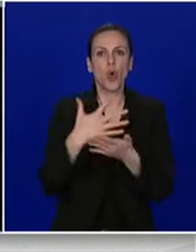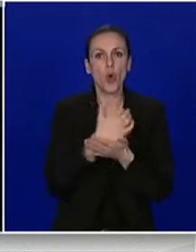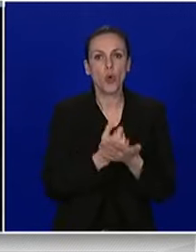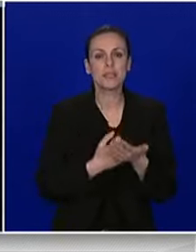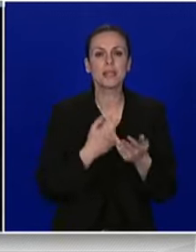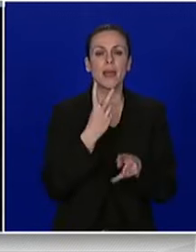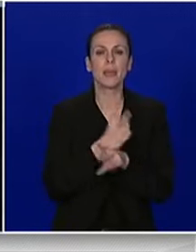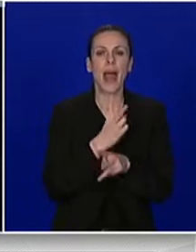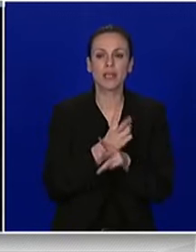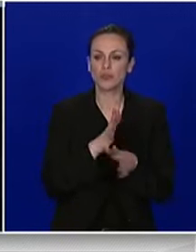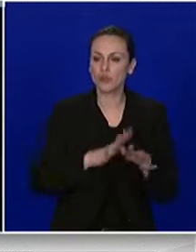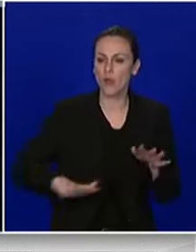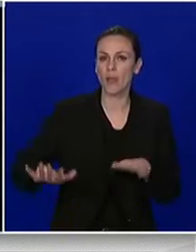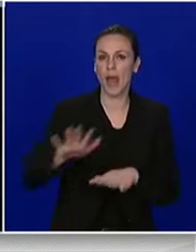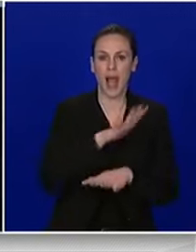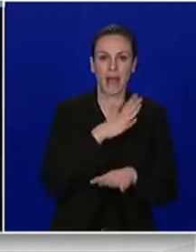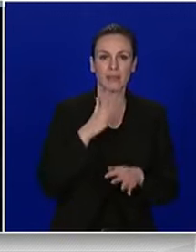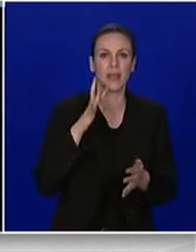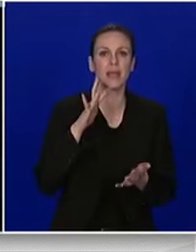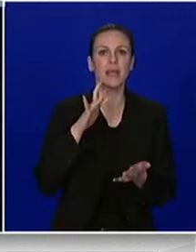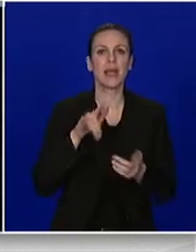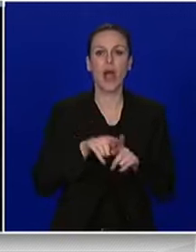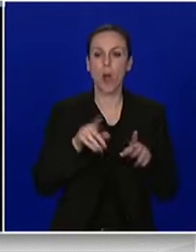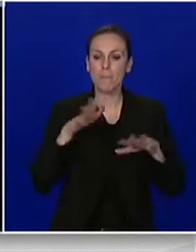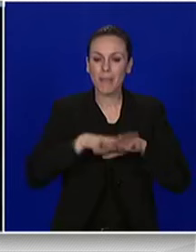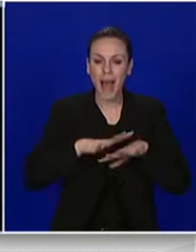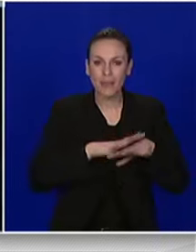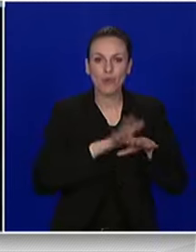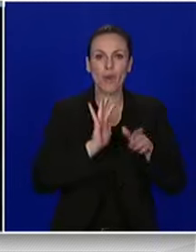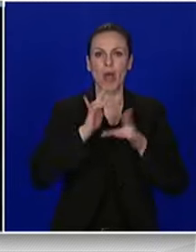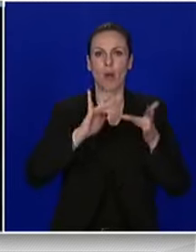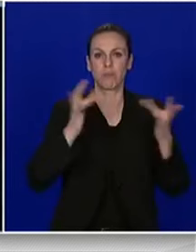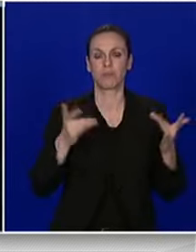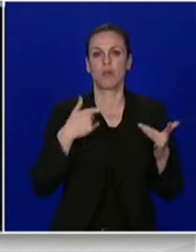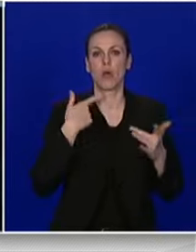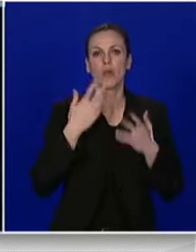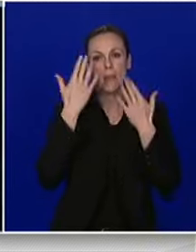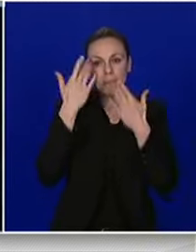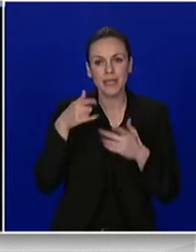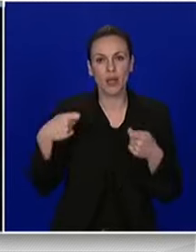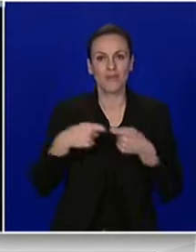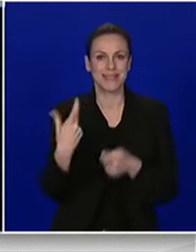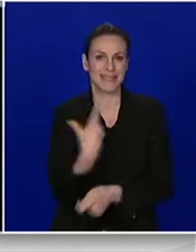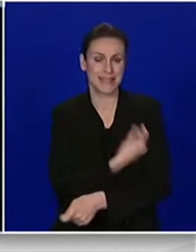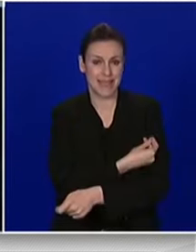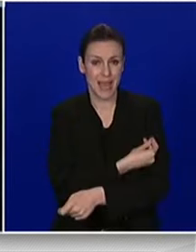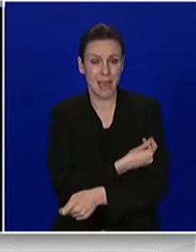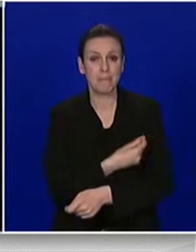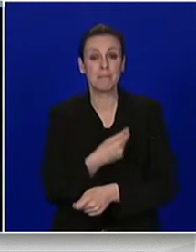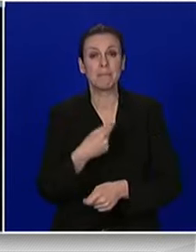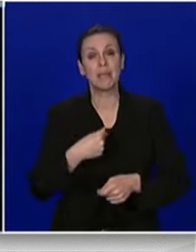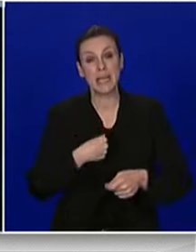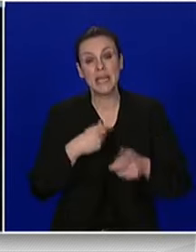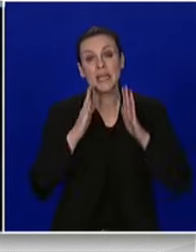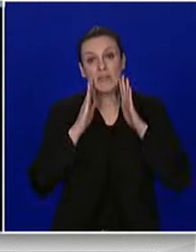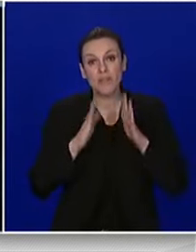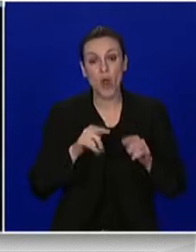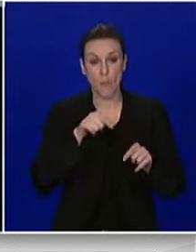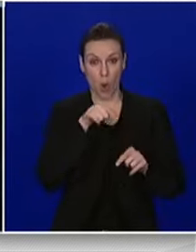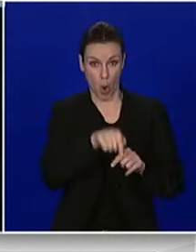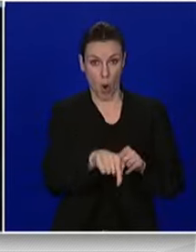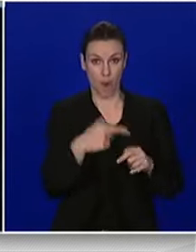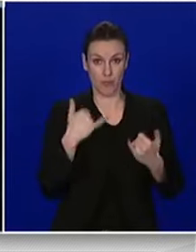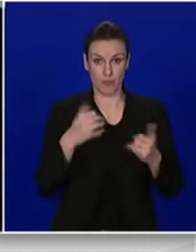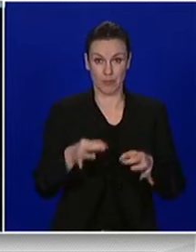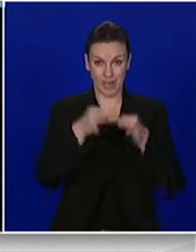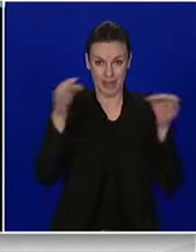nacionalne središnje platforme koje vode brigu o cijepljenju. Vjerujem da ćemo ovim činom na